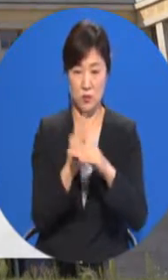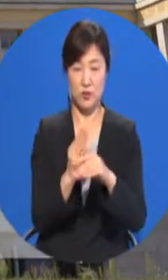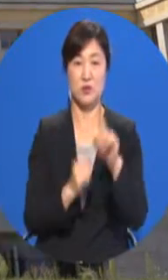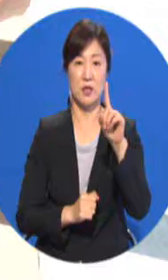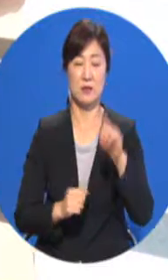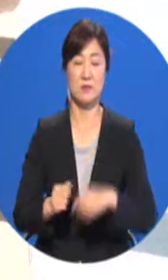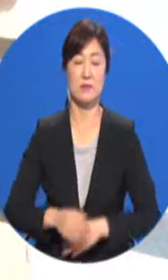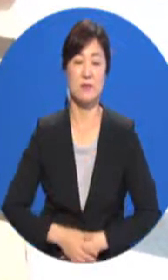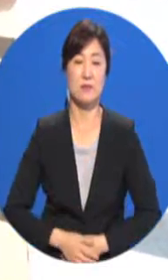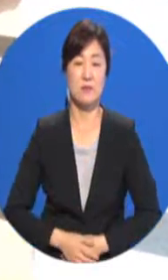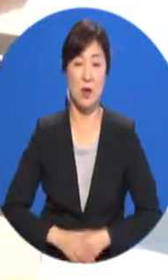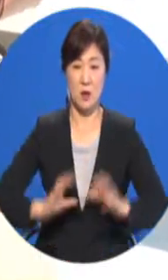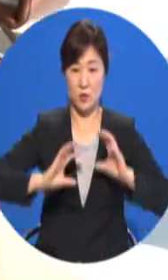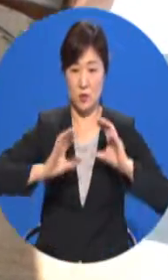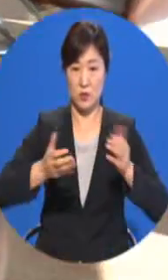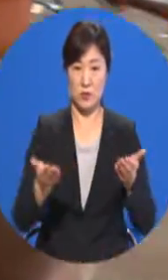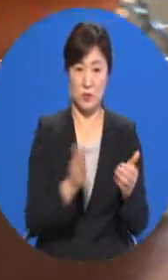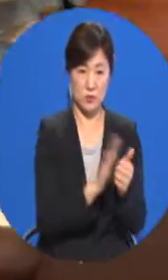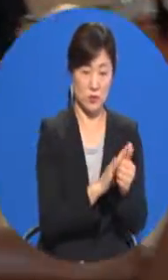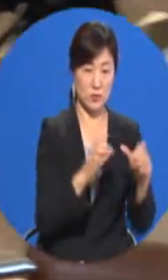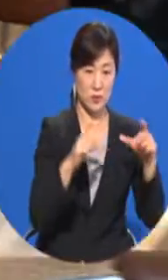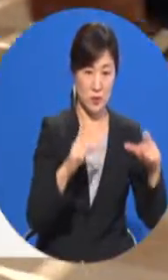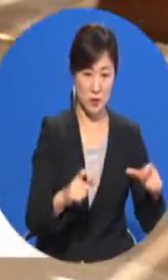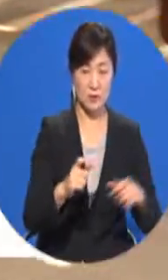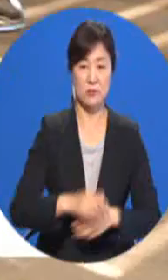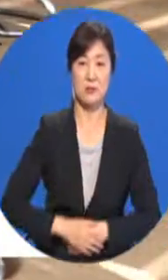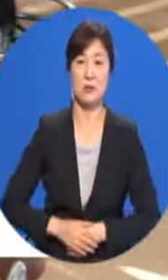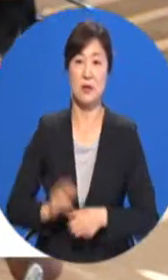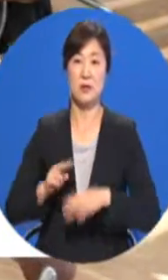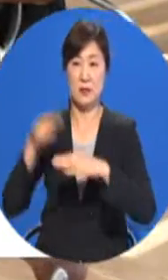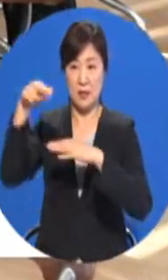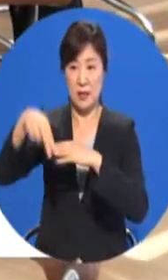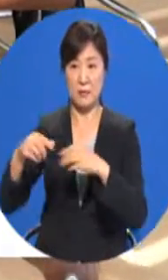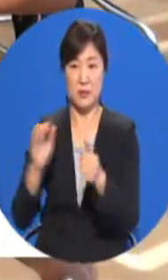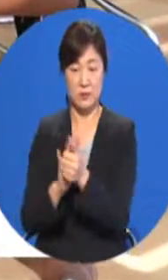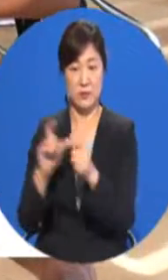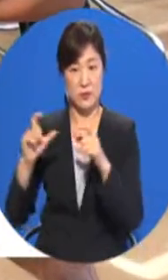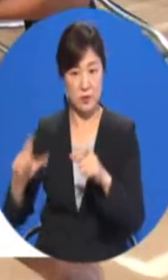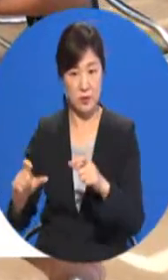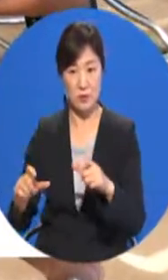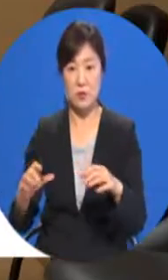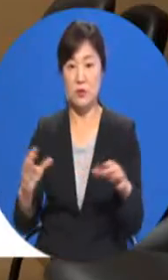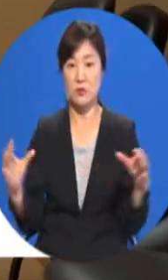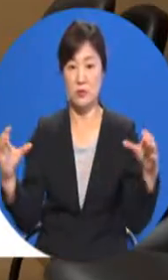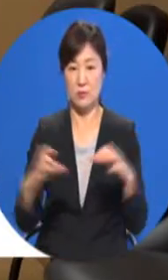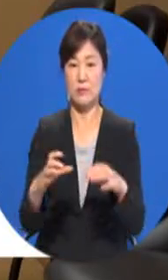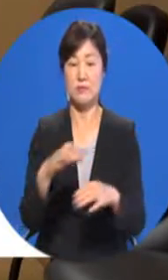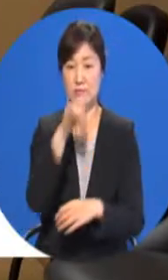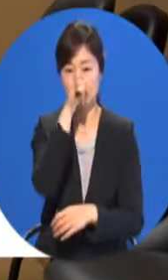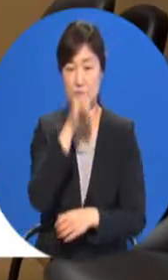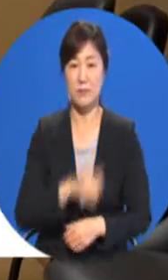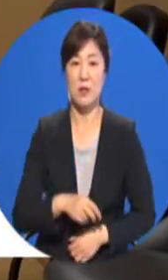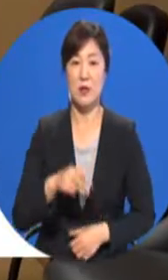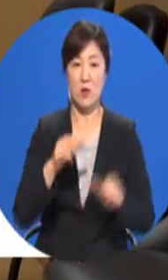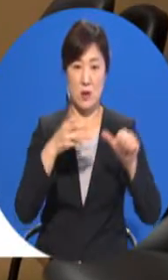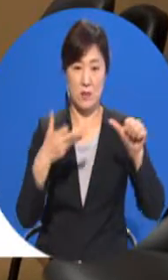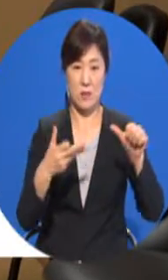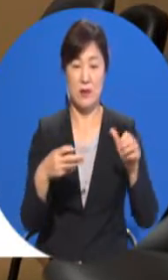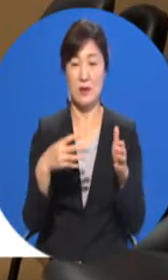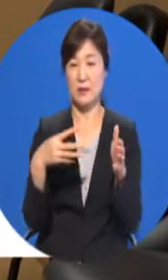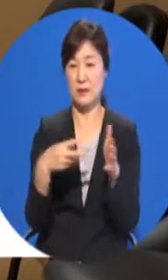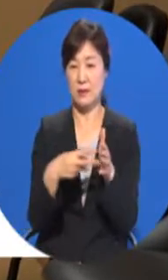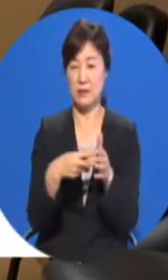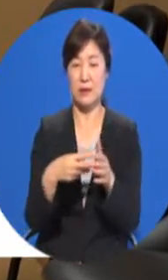하나입니다. 국제노동기구와 난민기구 등 주요 기관들이 밀집해 있는 이곳에서 5.18 기념재단은 지난